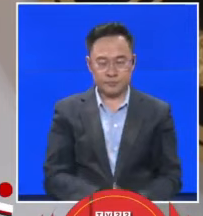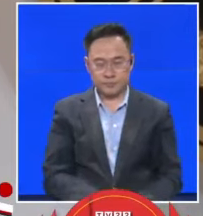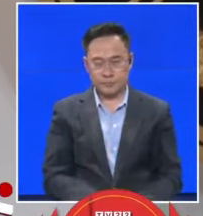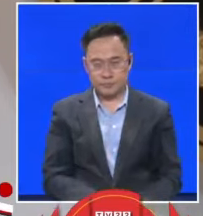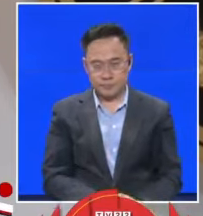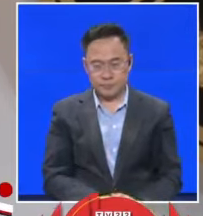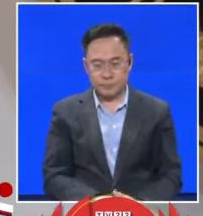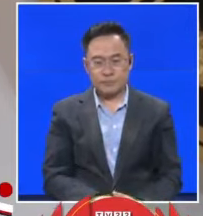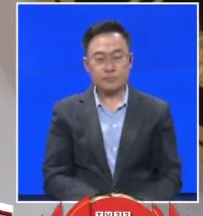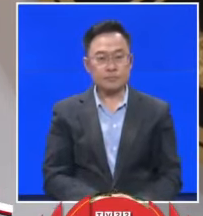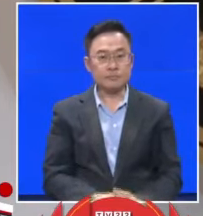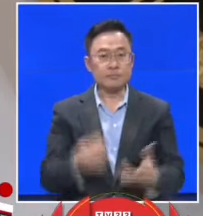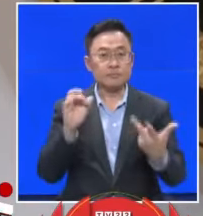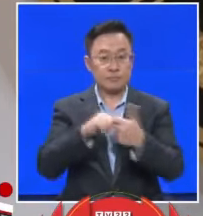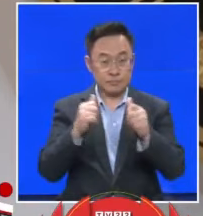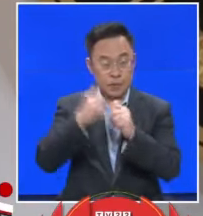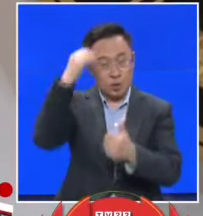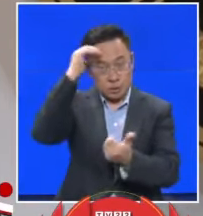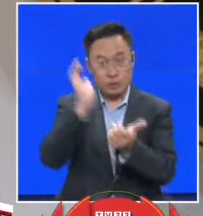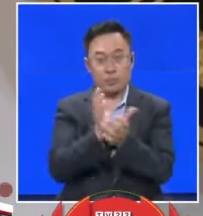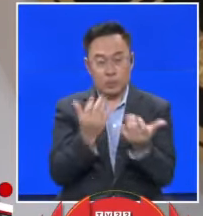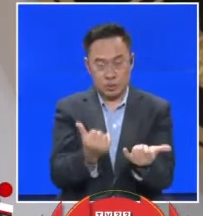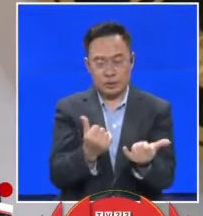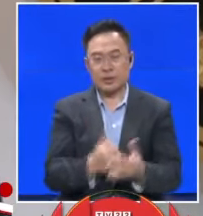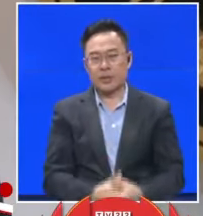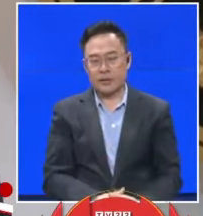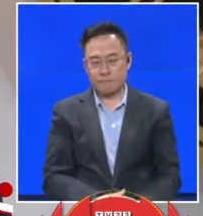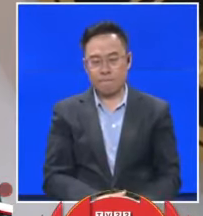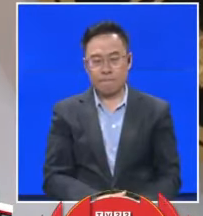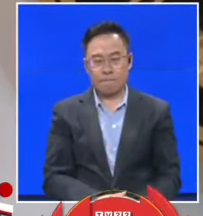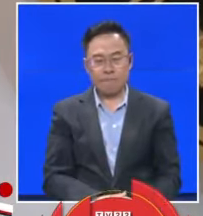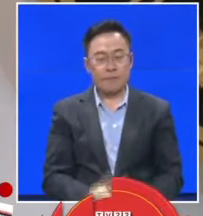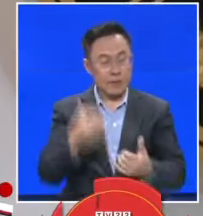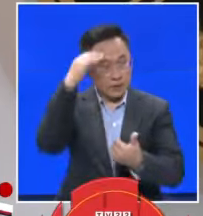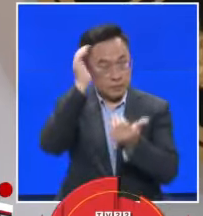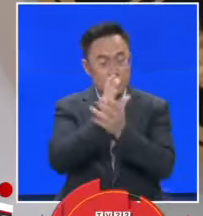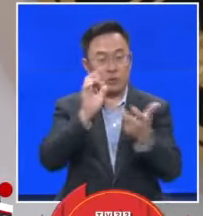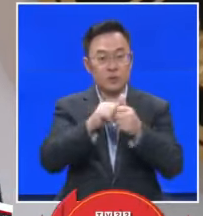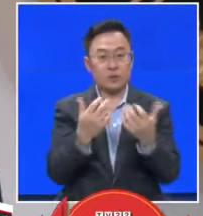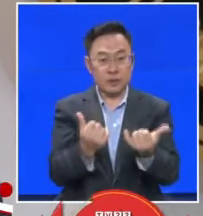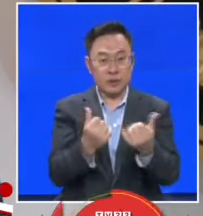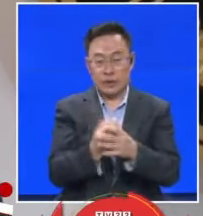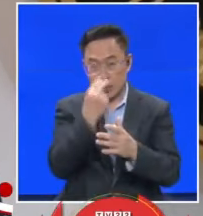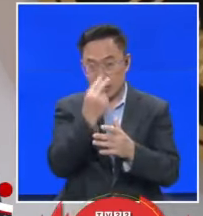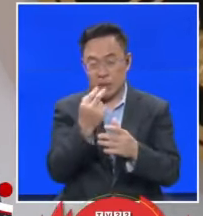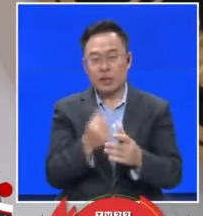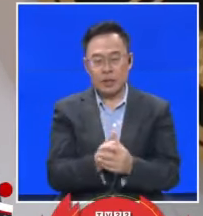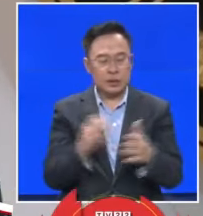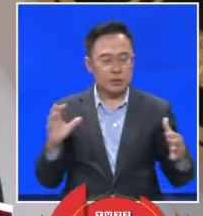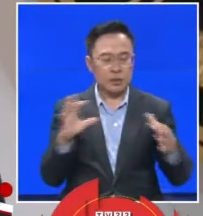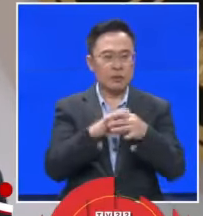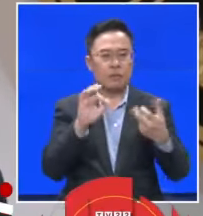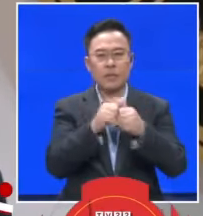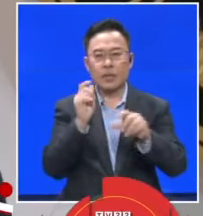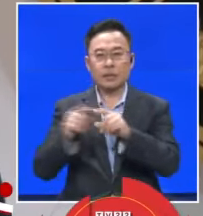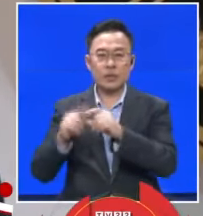อันนี้เรื่องที่เกิดขึ้นแล้วก็ตามกันมาต่อนะครับกรณีของบิ๊กโจ๊กเองกับโอ้โหความพัวพันข้อกล่าวหา